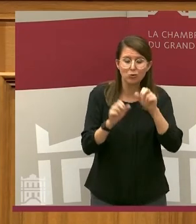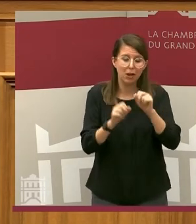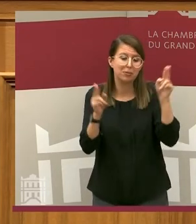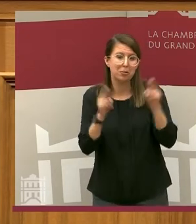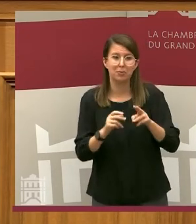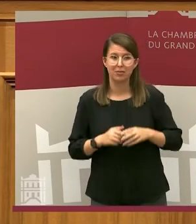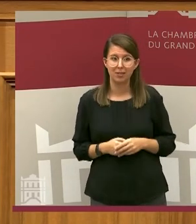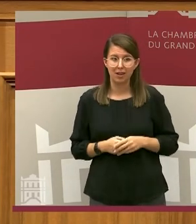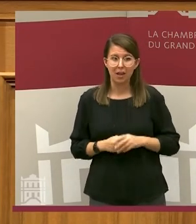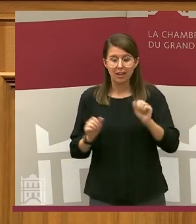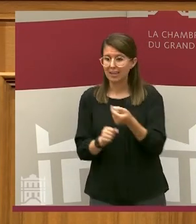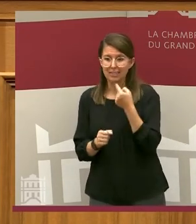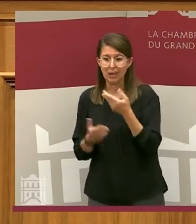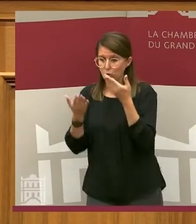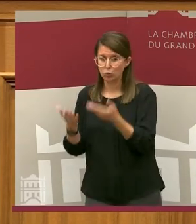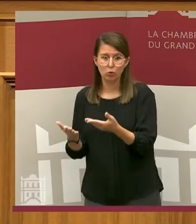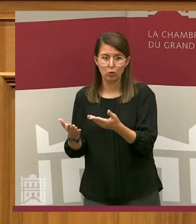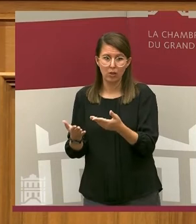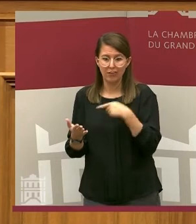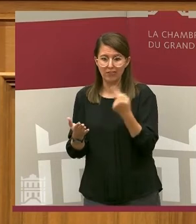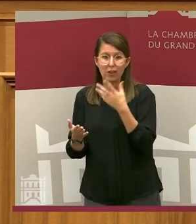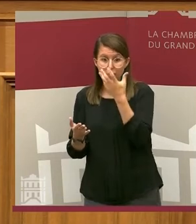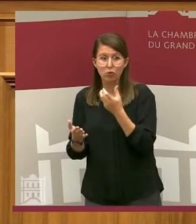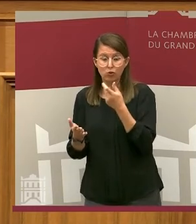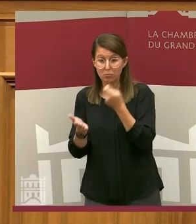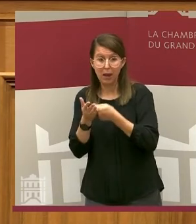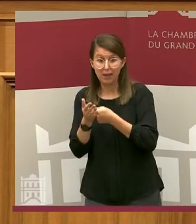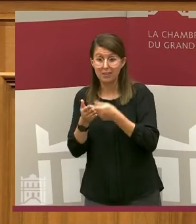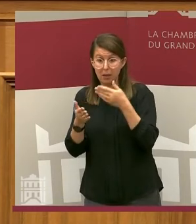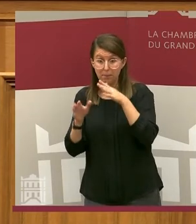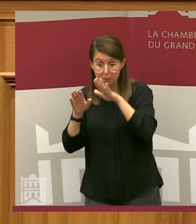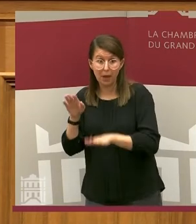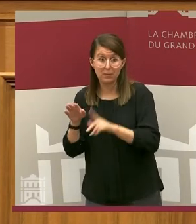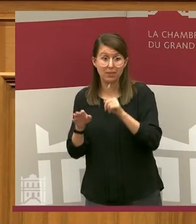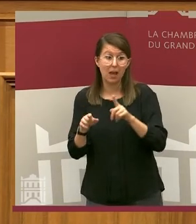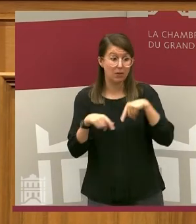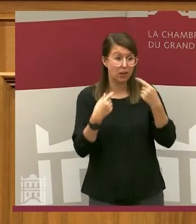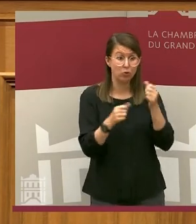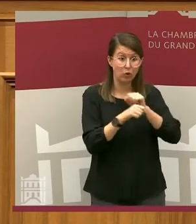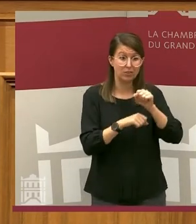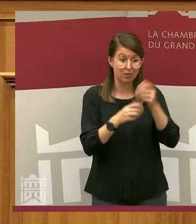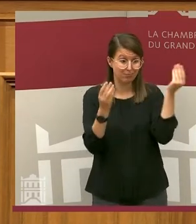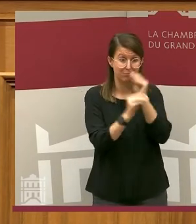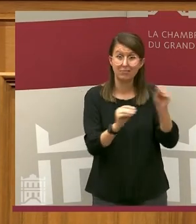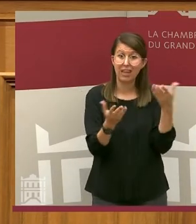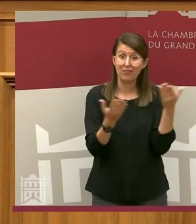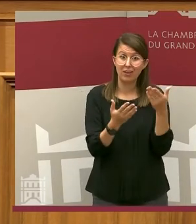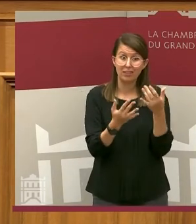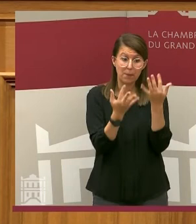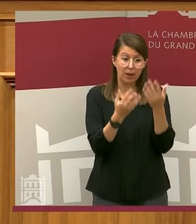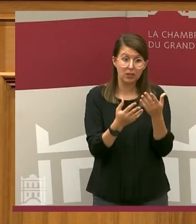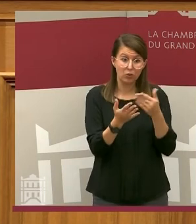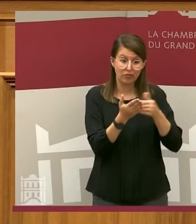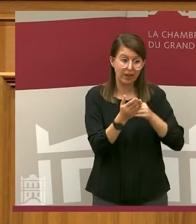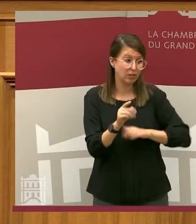auf der einen Seite A, wir wollen Preise bremsen, für auf der anderen Seite B, eine Kommunikation herauszuschicken, wo der die Leute nach vierreichen der Preise sogar an